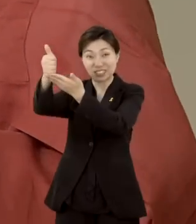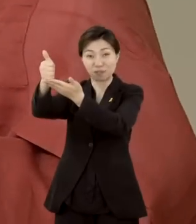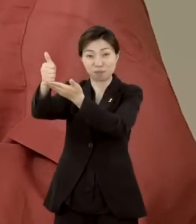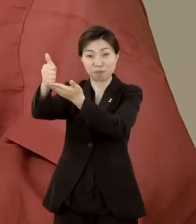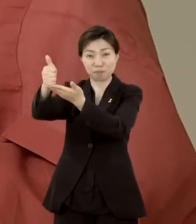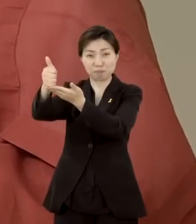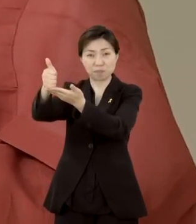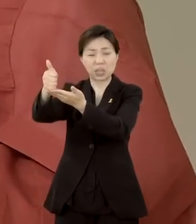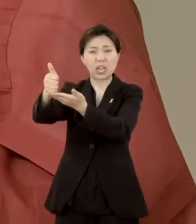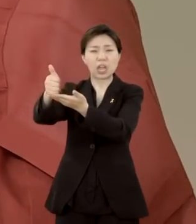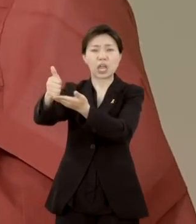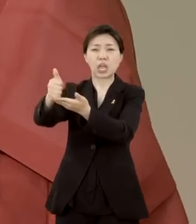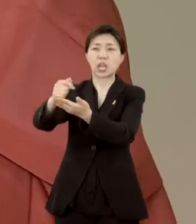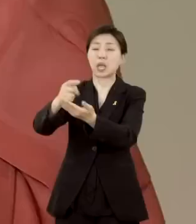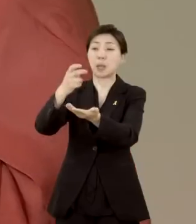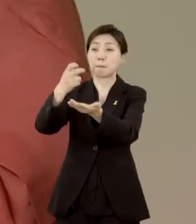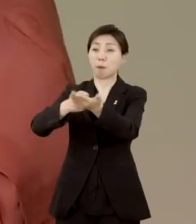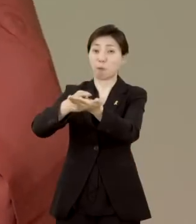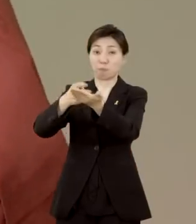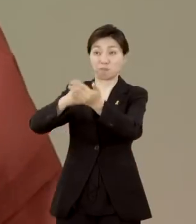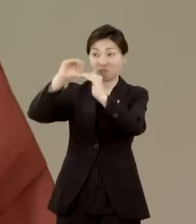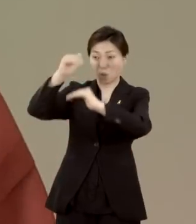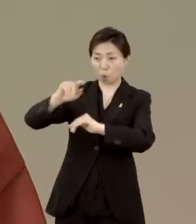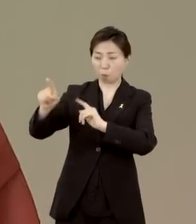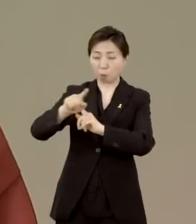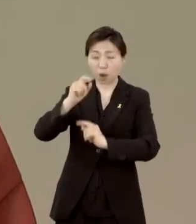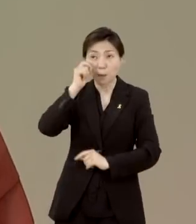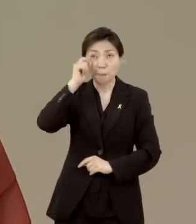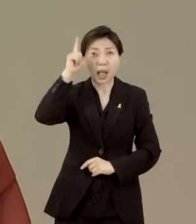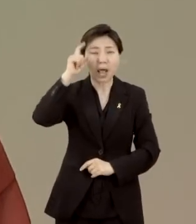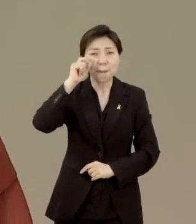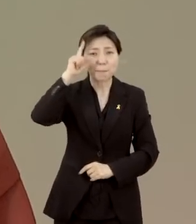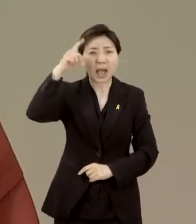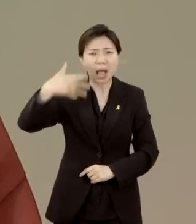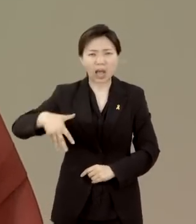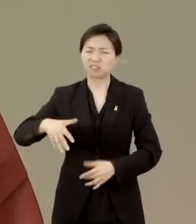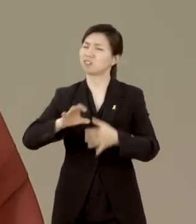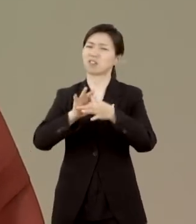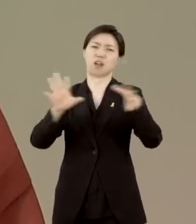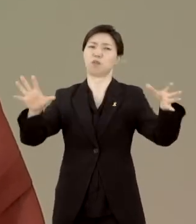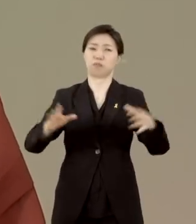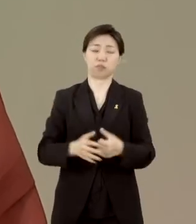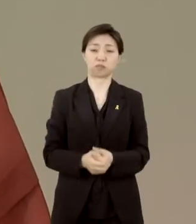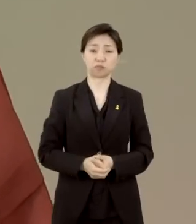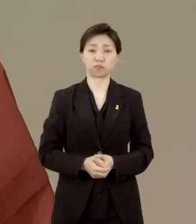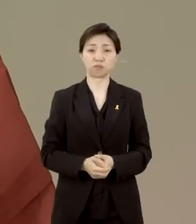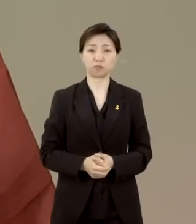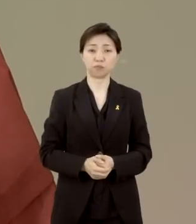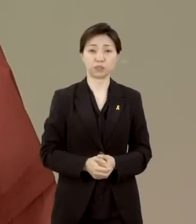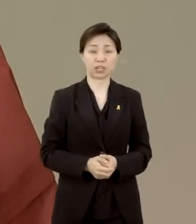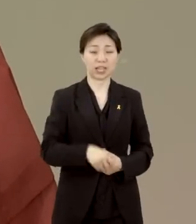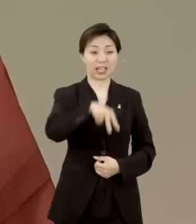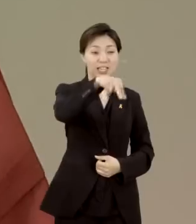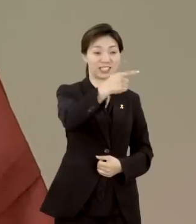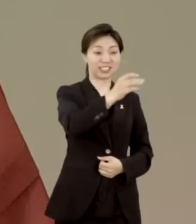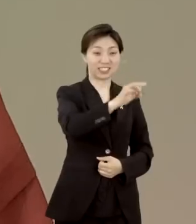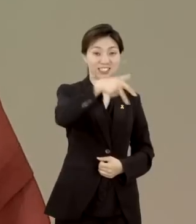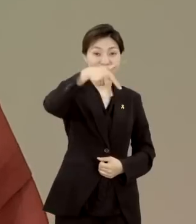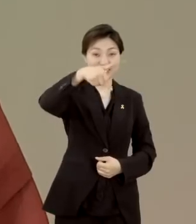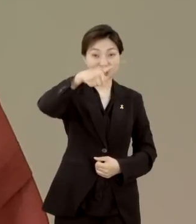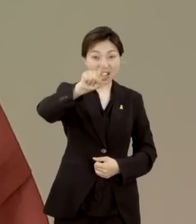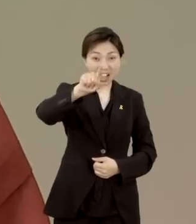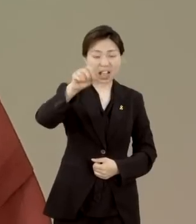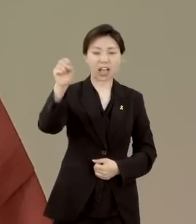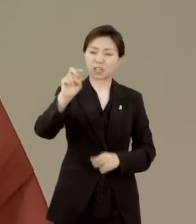우리 부처님 법도는 깨달음을 얻었건 깨달음을 얻지 못했던 쓴가 우리